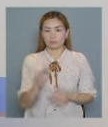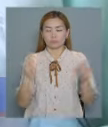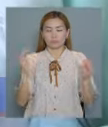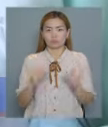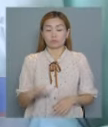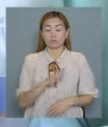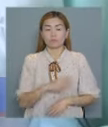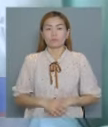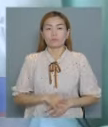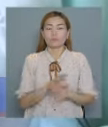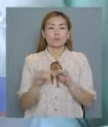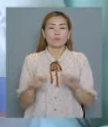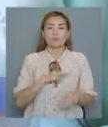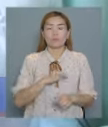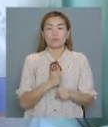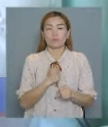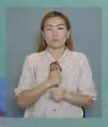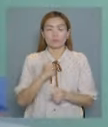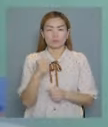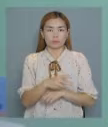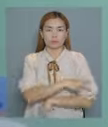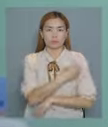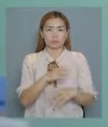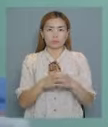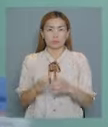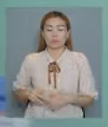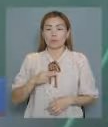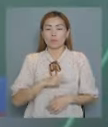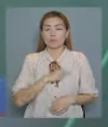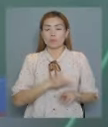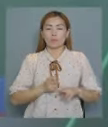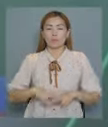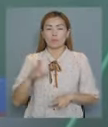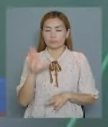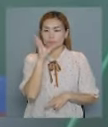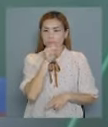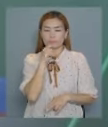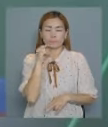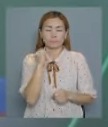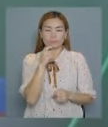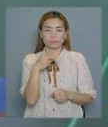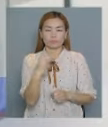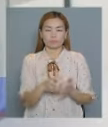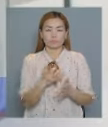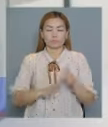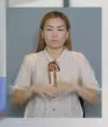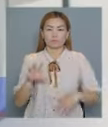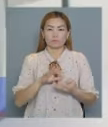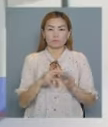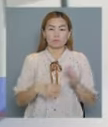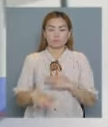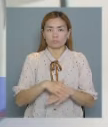отыр. Также проводится работа по повышению имиджа медицинских работников. Эти меры будут способствовать устранению дефицита специалистов в сельской